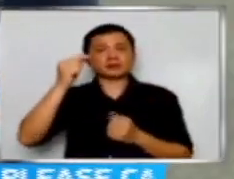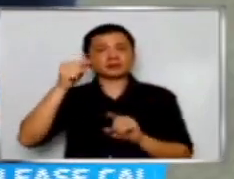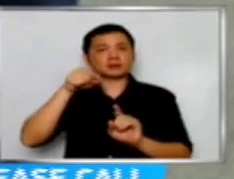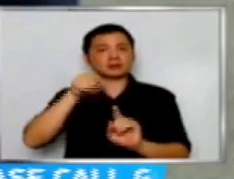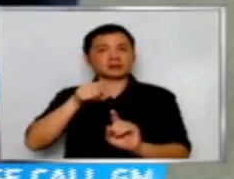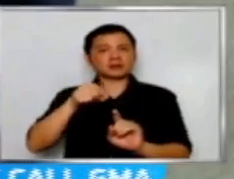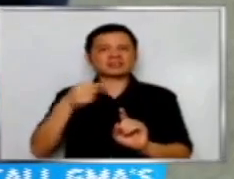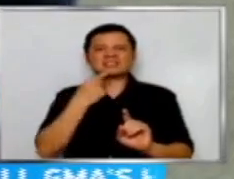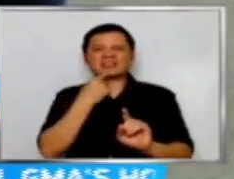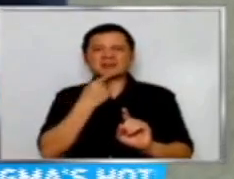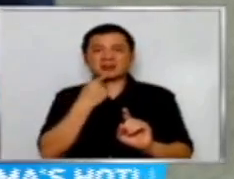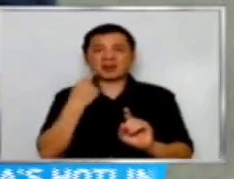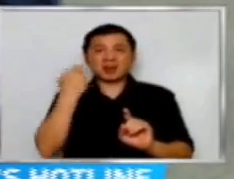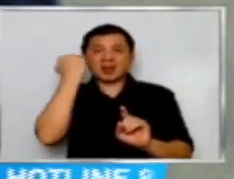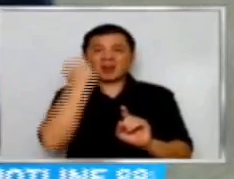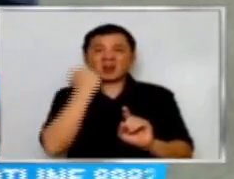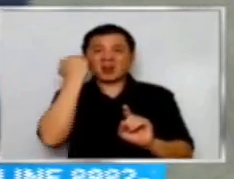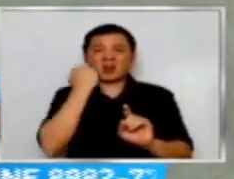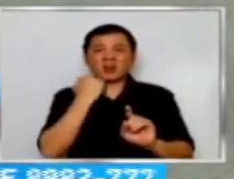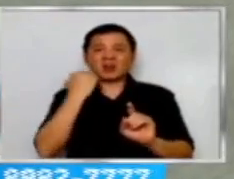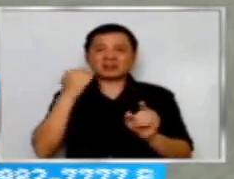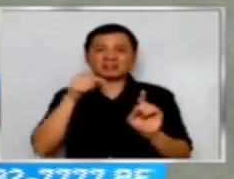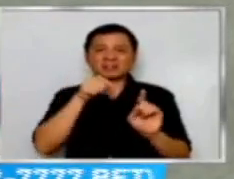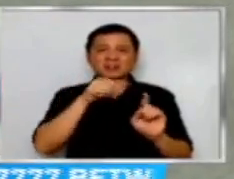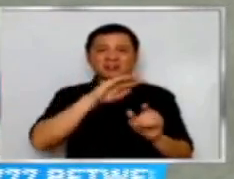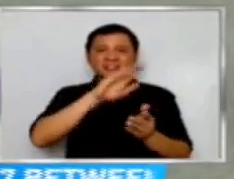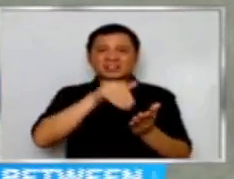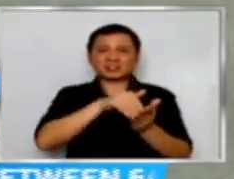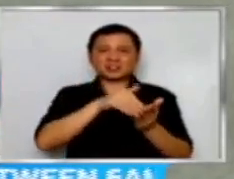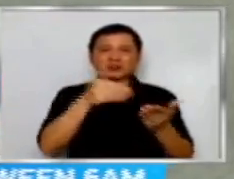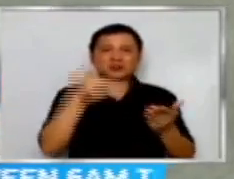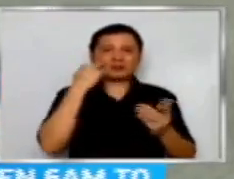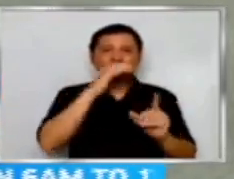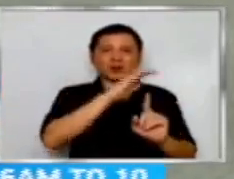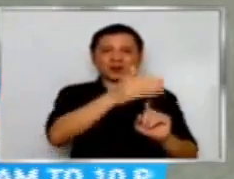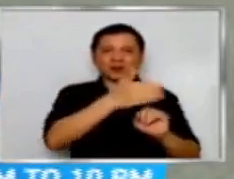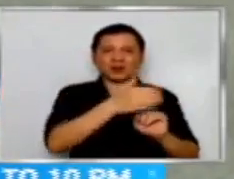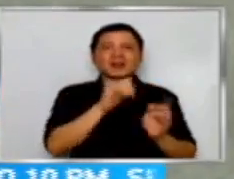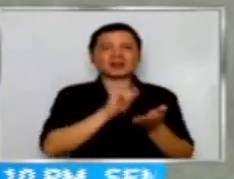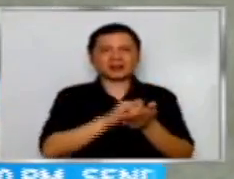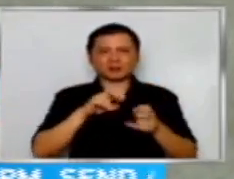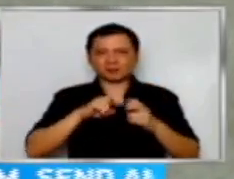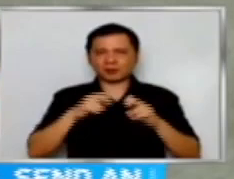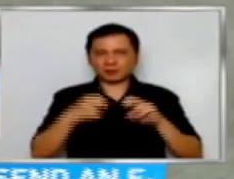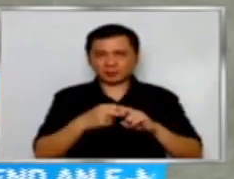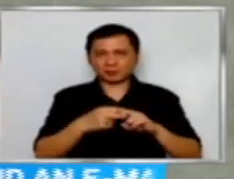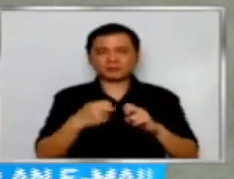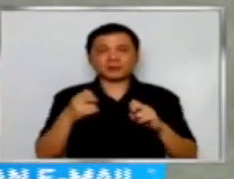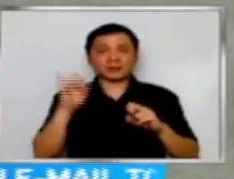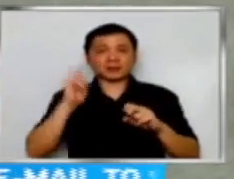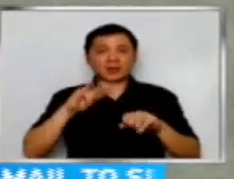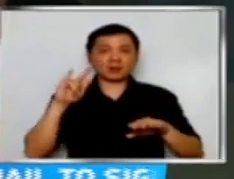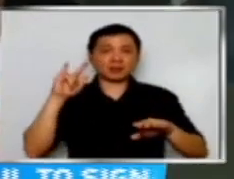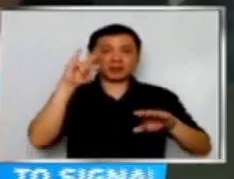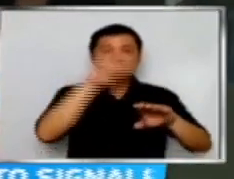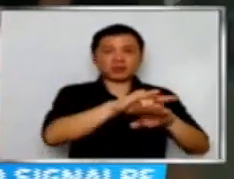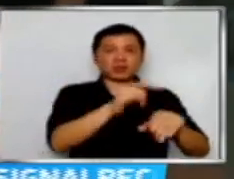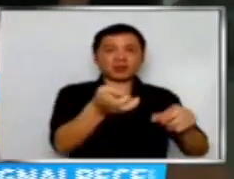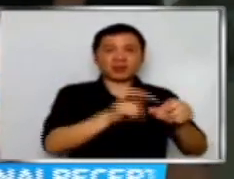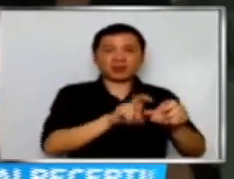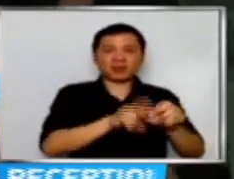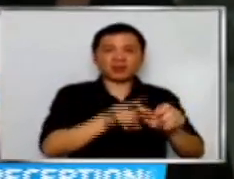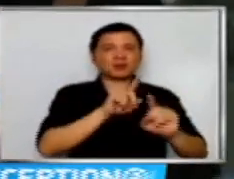sa problema kung bakit limitado ang repatriation flights na susundo sa mga Pilipinong nais umuwi ng